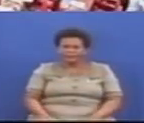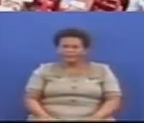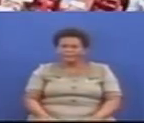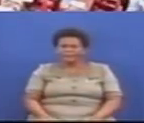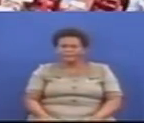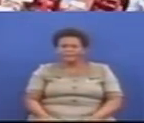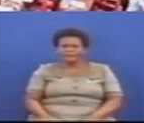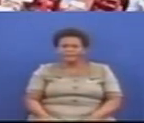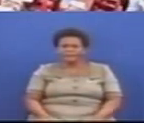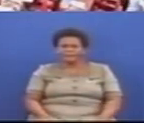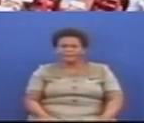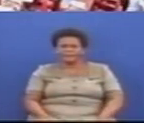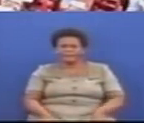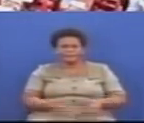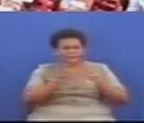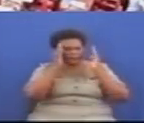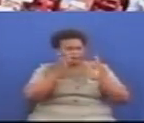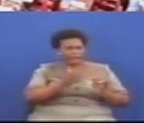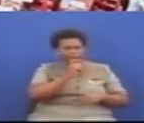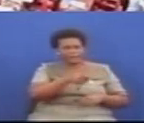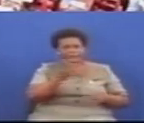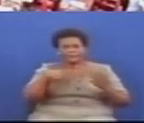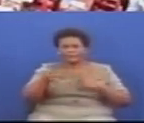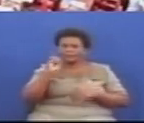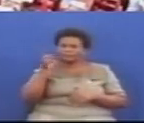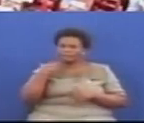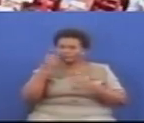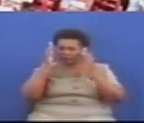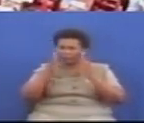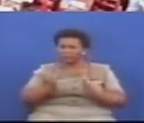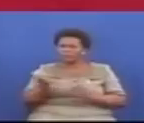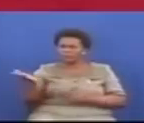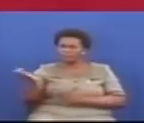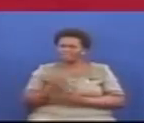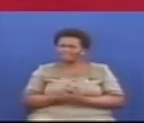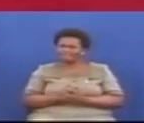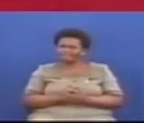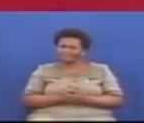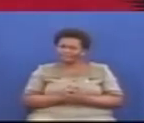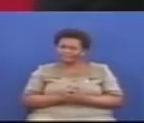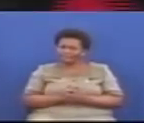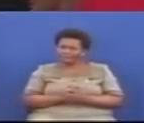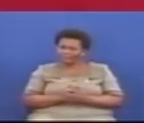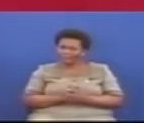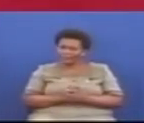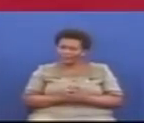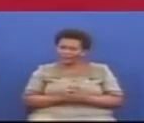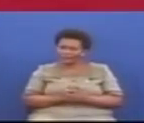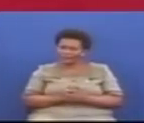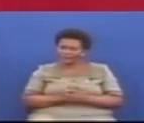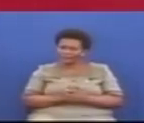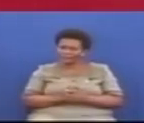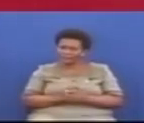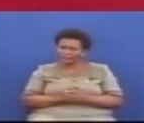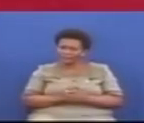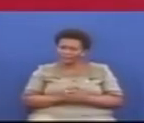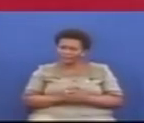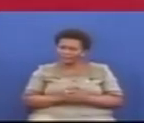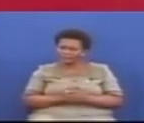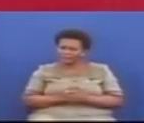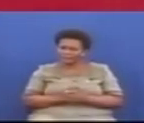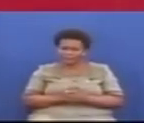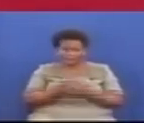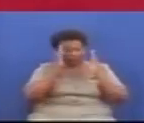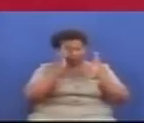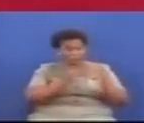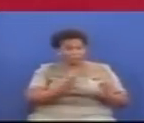Mheshimiwa Spika, anapenda kujibu maswali mawili ya nyongeza ya Mheshimiwa Mwita Getere, mbunge wa Bunda vijijini, kama ifuatavyo. Mheshimiwa